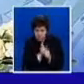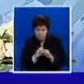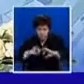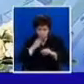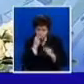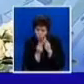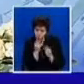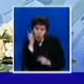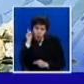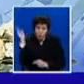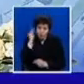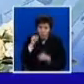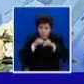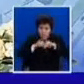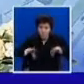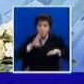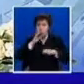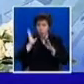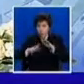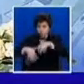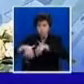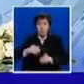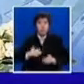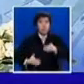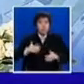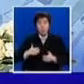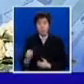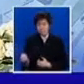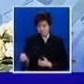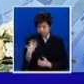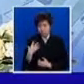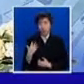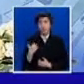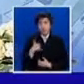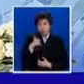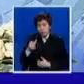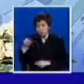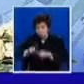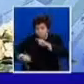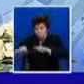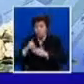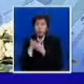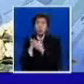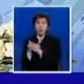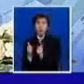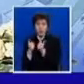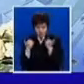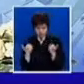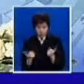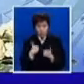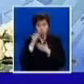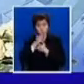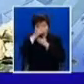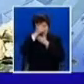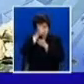ในเรื่องนี้นะครับก็ขอให้แจ้งหน่วยงานต่างๆที่เกี่ยวข้องเราจะเข้าไปดูแลโดยเฉพาะอย่างยิ่งขนาดนี้มีความสนใจมากในเรื่อง